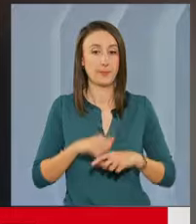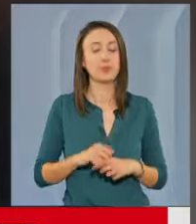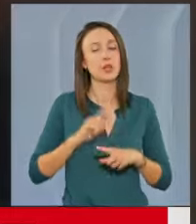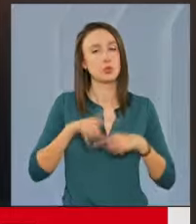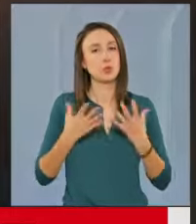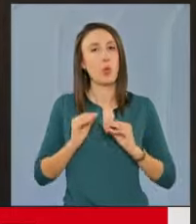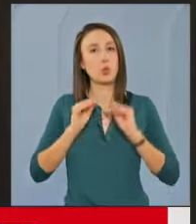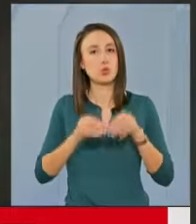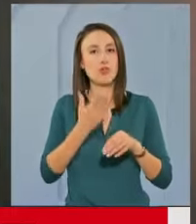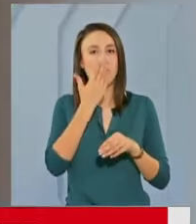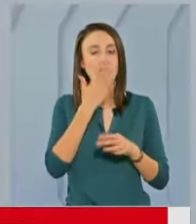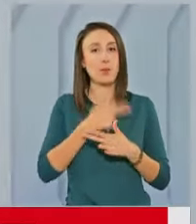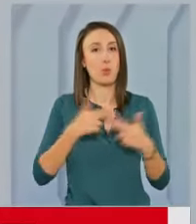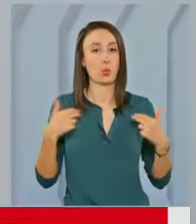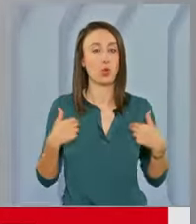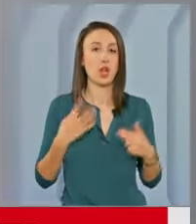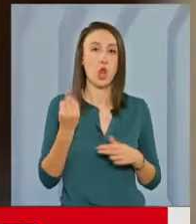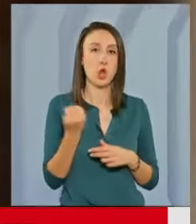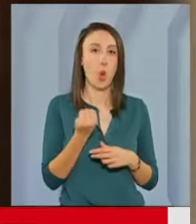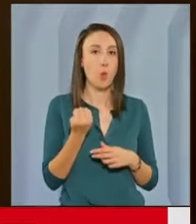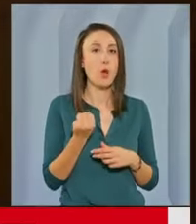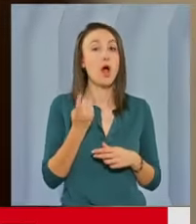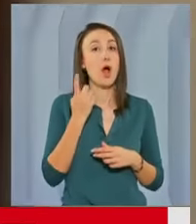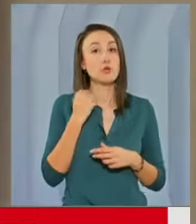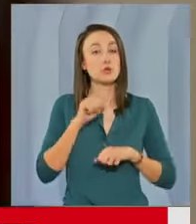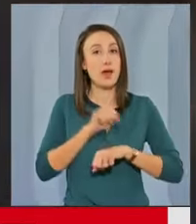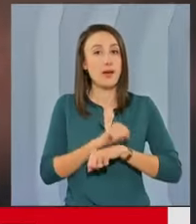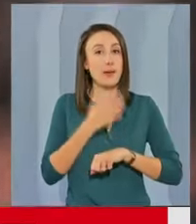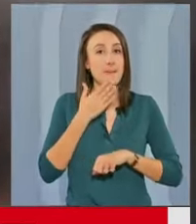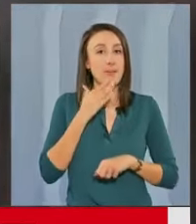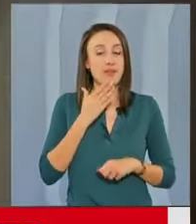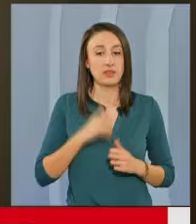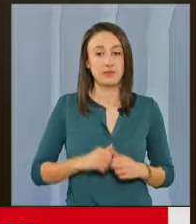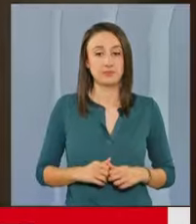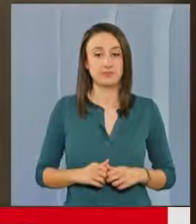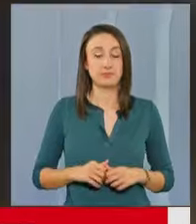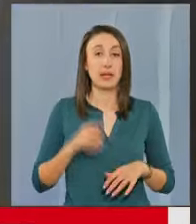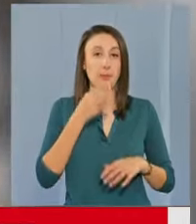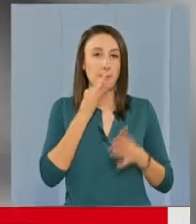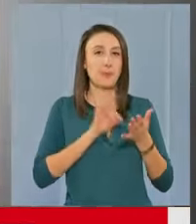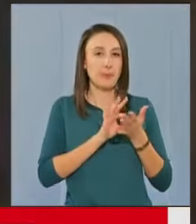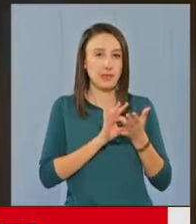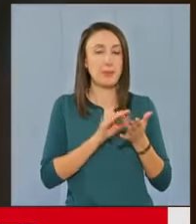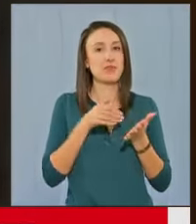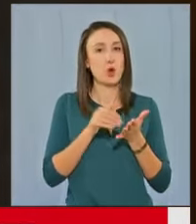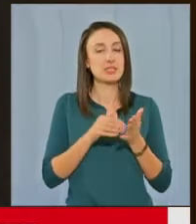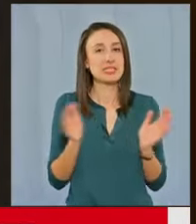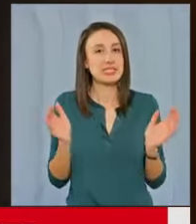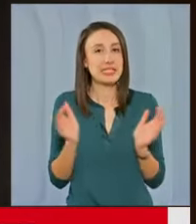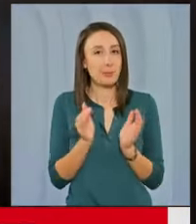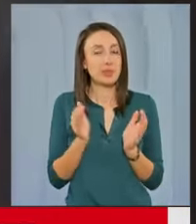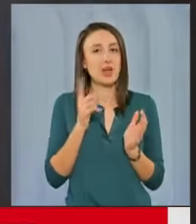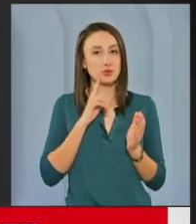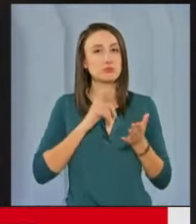După ce au ajuns în fața procurorilor, 9 dintre ele au fost arestate preventiv. Medicamentul folosit și pentru slăbit ar fi